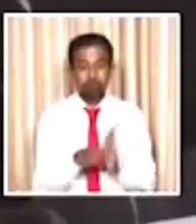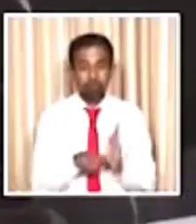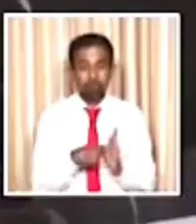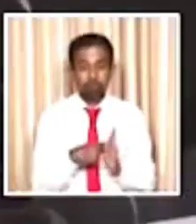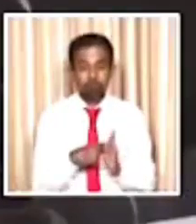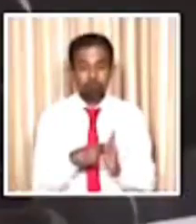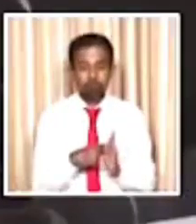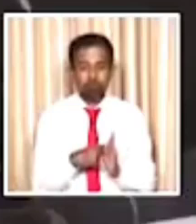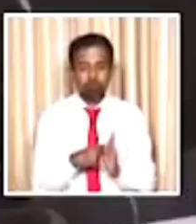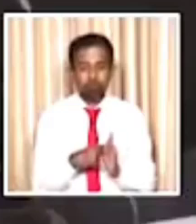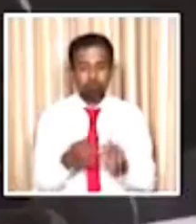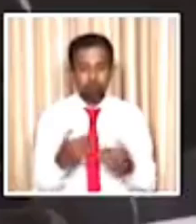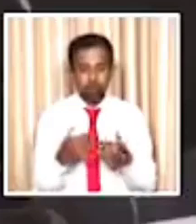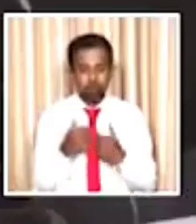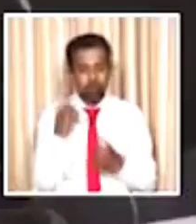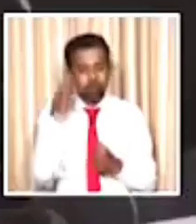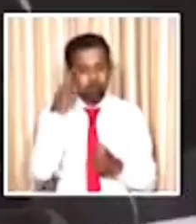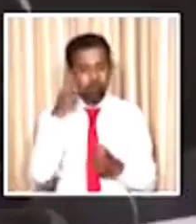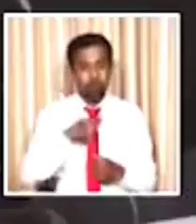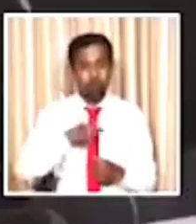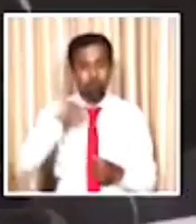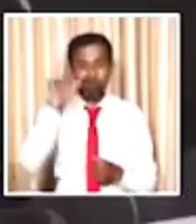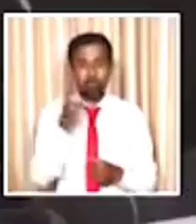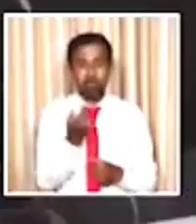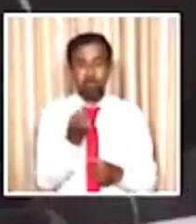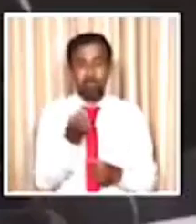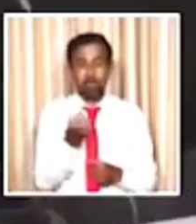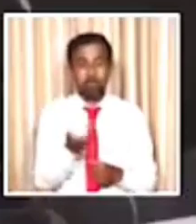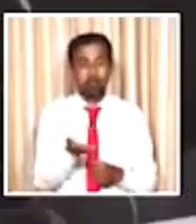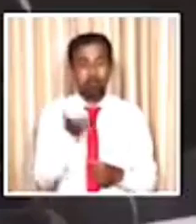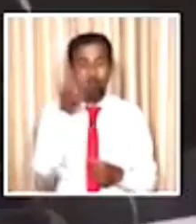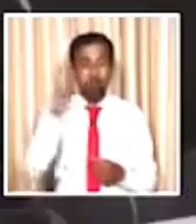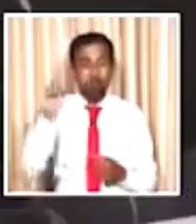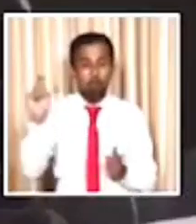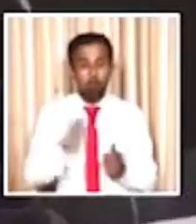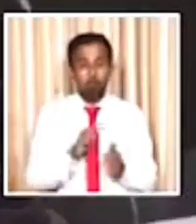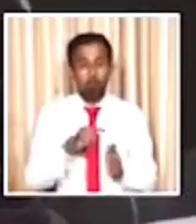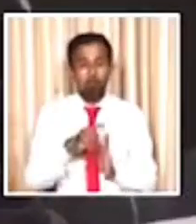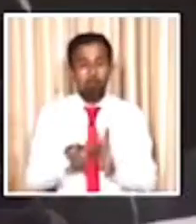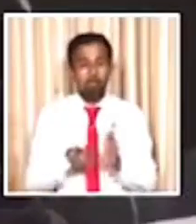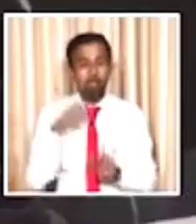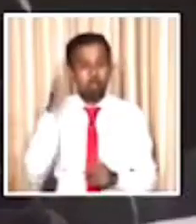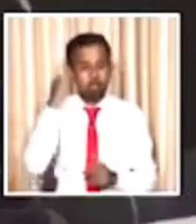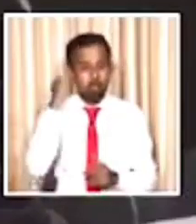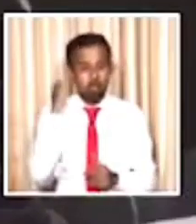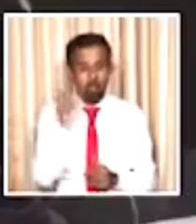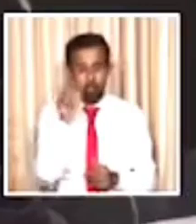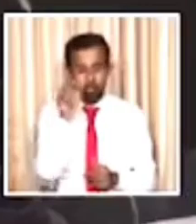குறிப்பிடத்தக்கது.